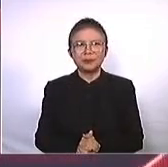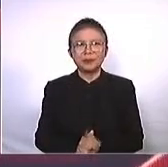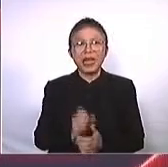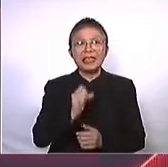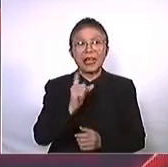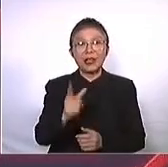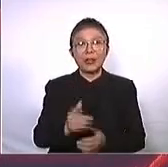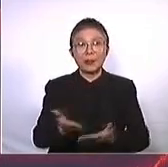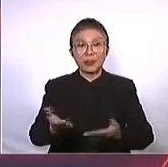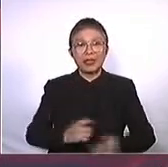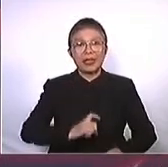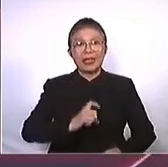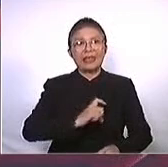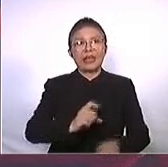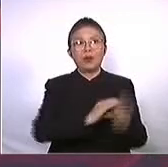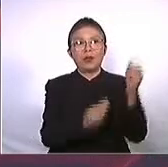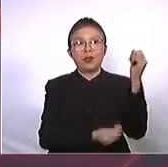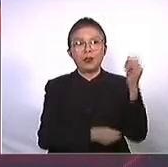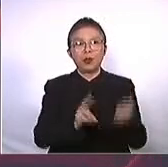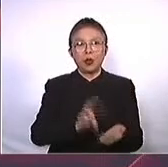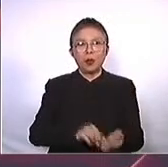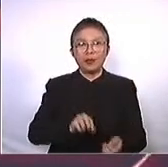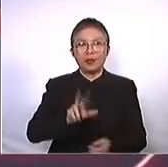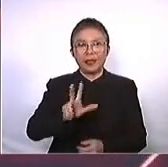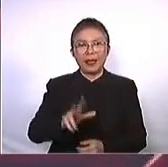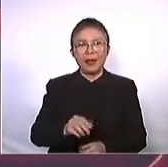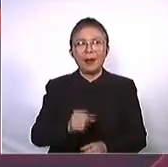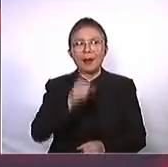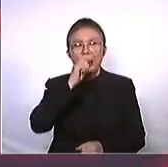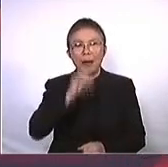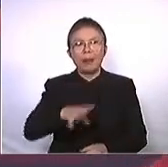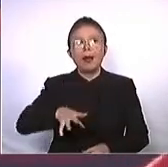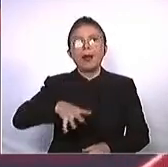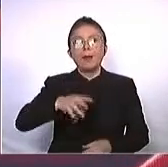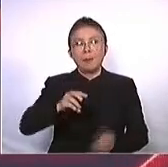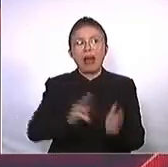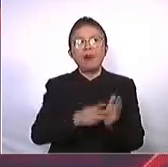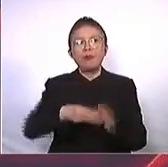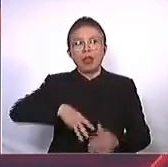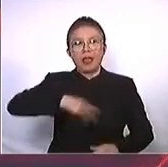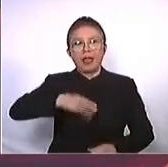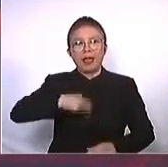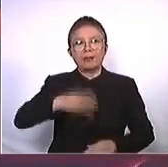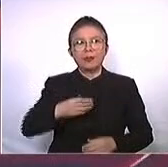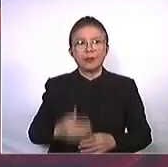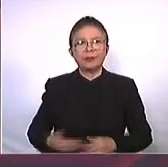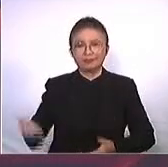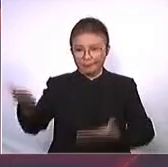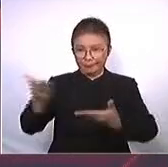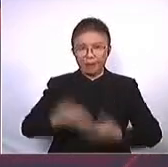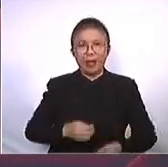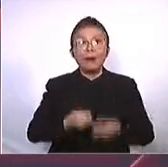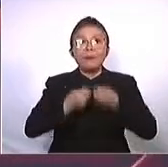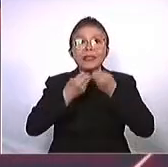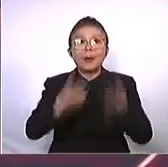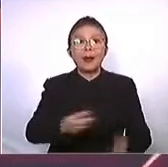Selanjutnya kami persilakan calon wakil presiden nomor urut 3, Bapak Mahfud MD untuk naik ke atas panggung dan menyampaikan visi,